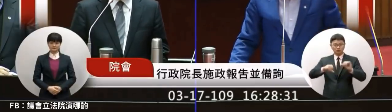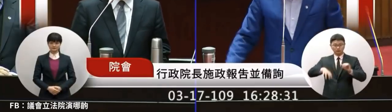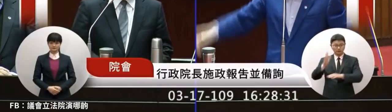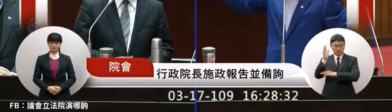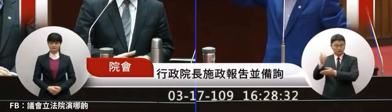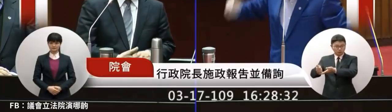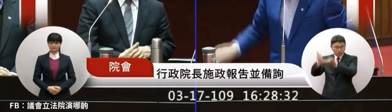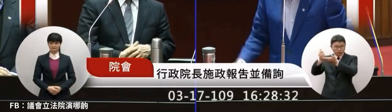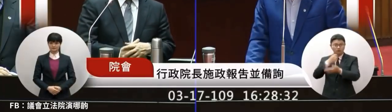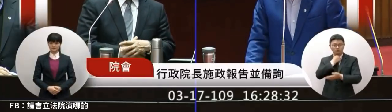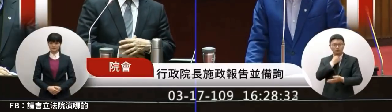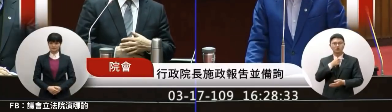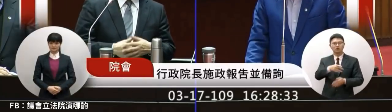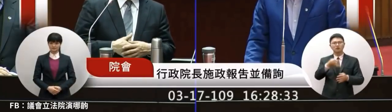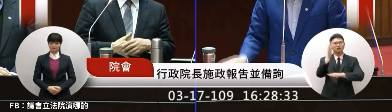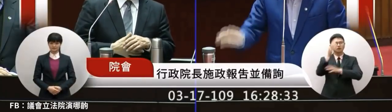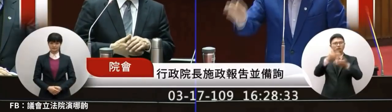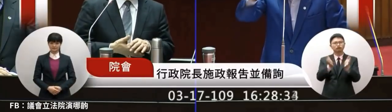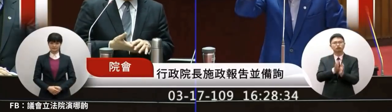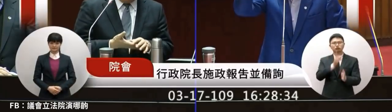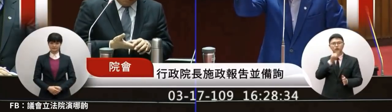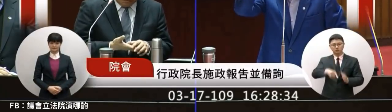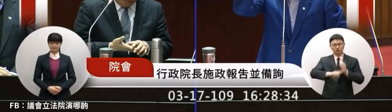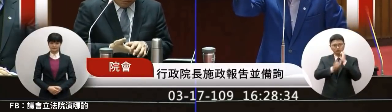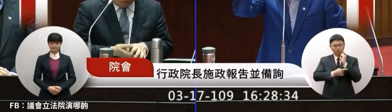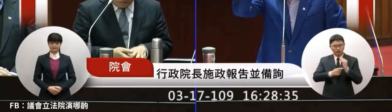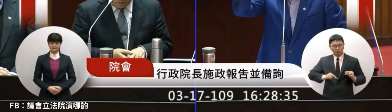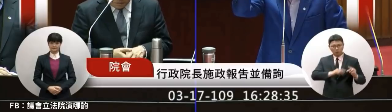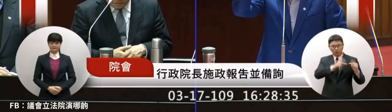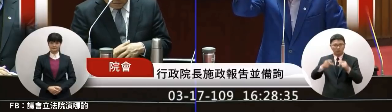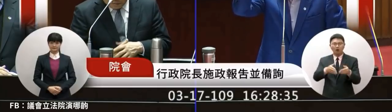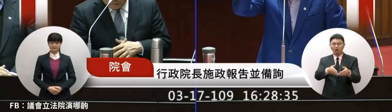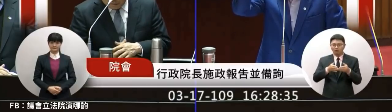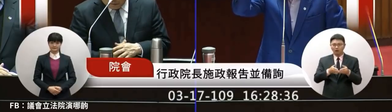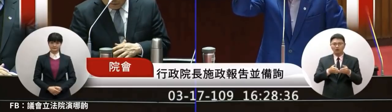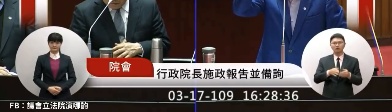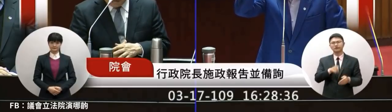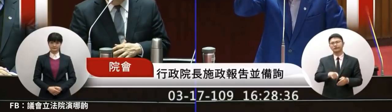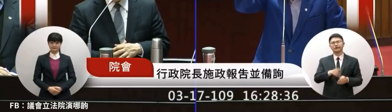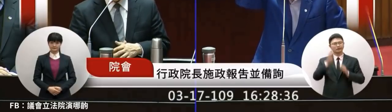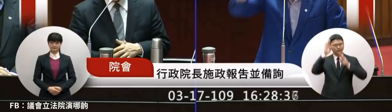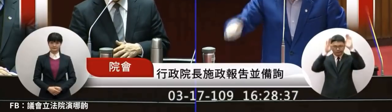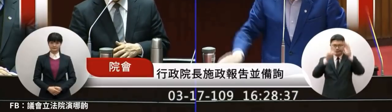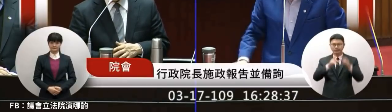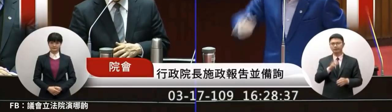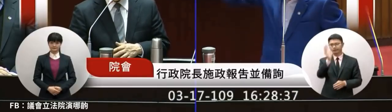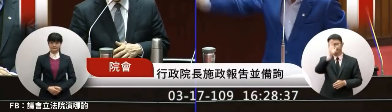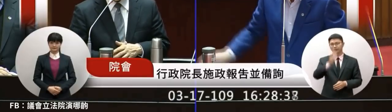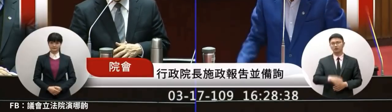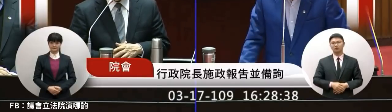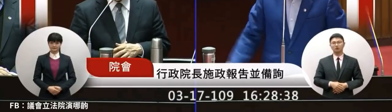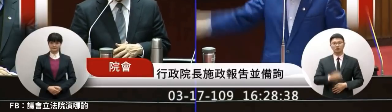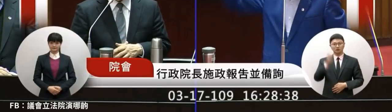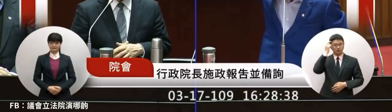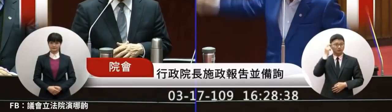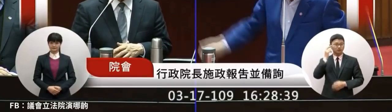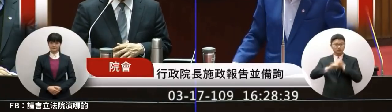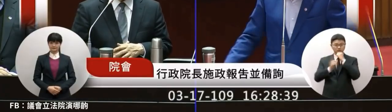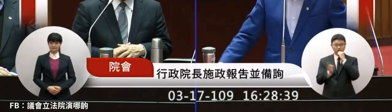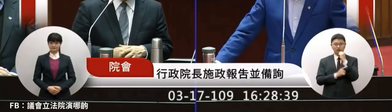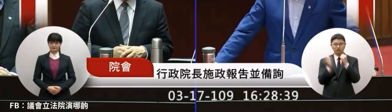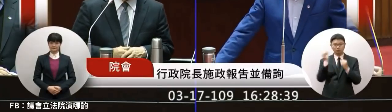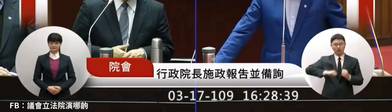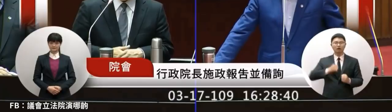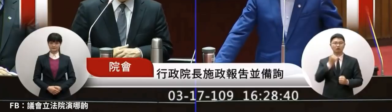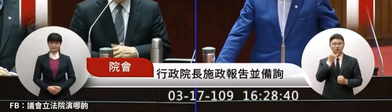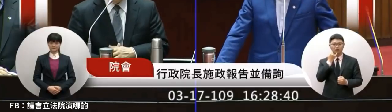说你财政部说现在要修法，不要跟我扯这个东西。你连宪法你都可以把它排除在外，何况是